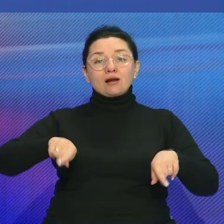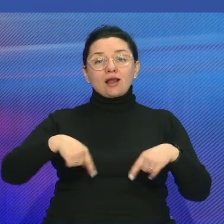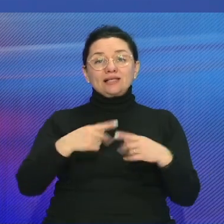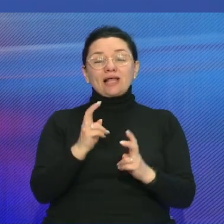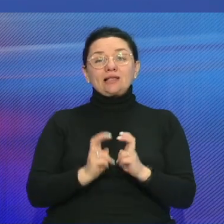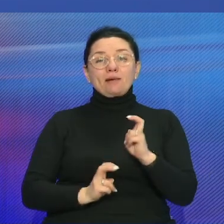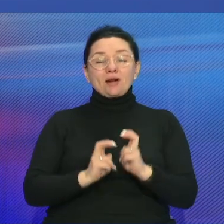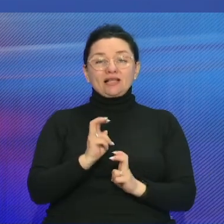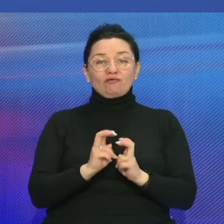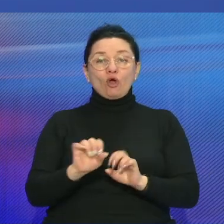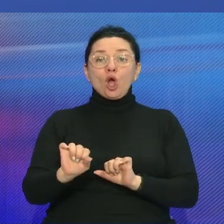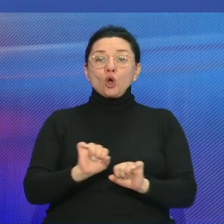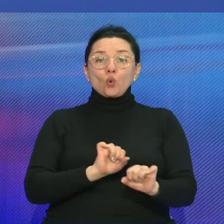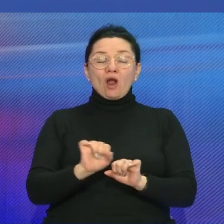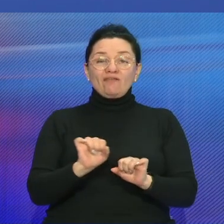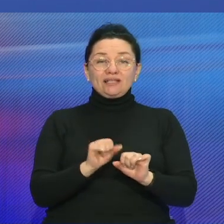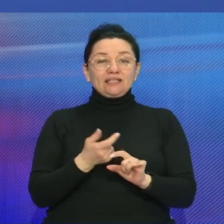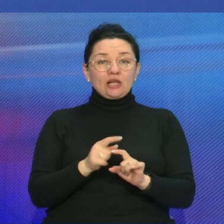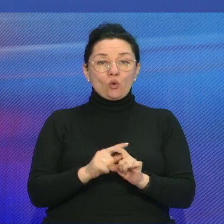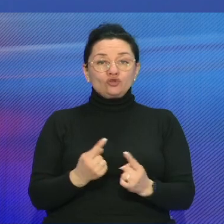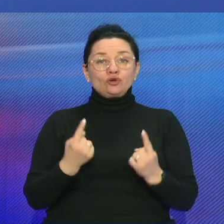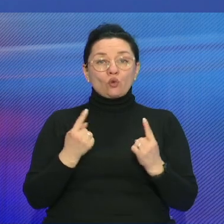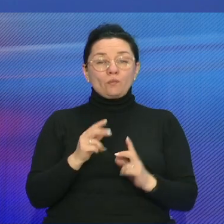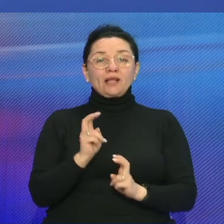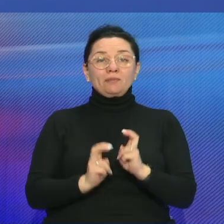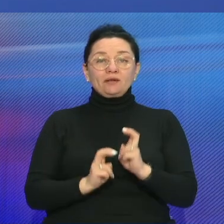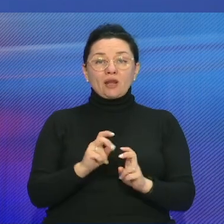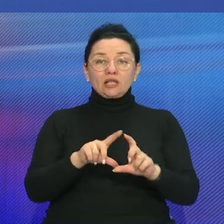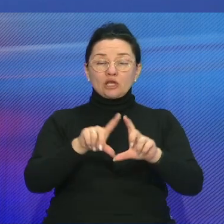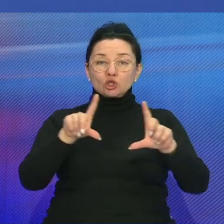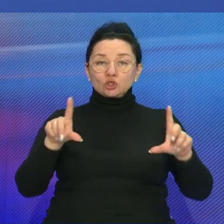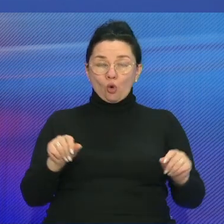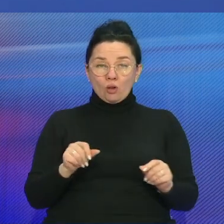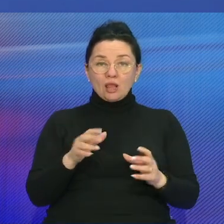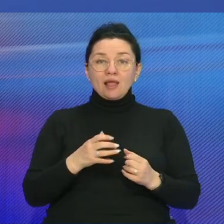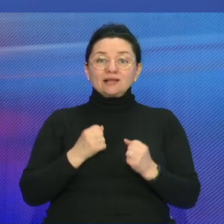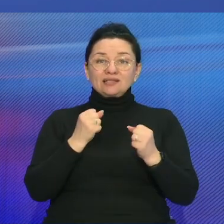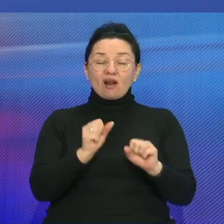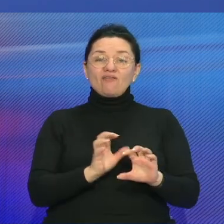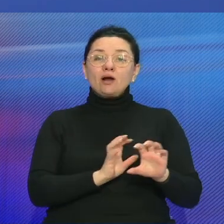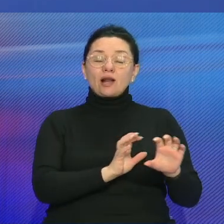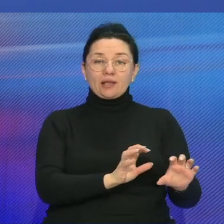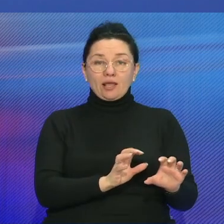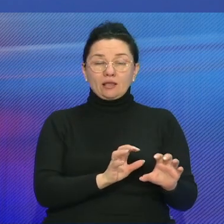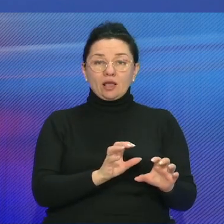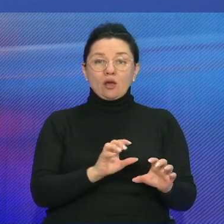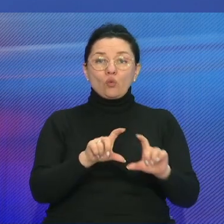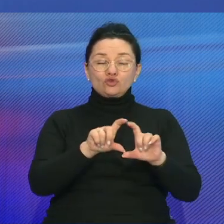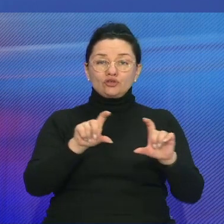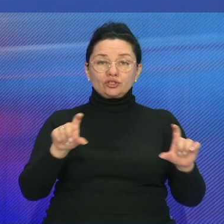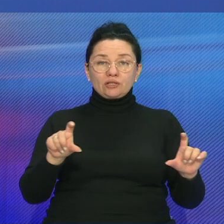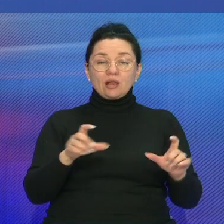руководители серьезных предприятий, школ, учреждений здравоохранения, которые по своему